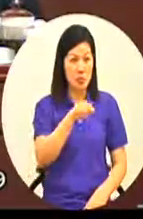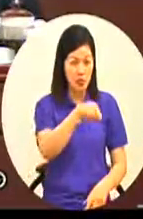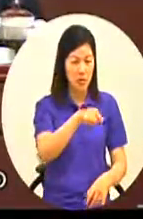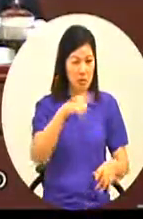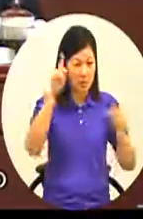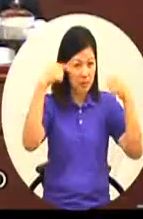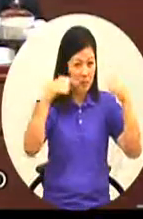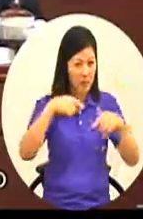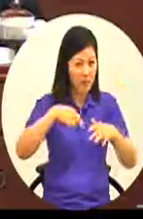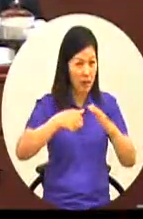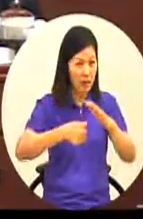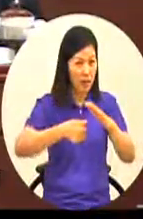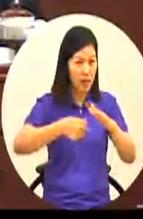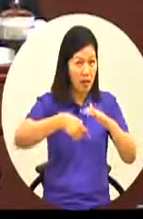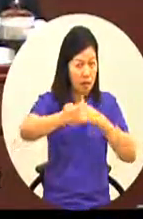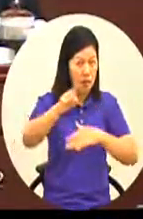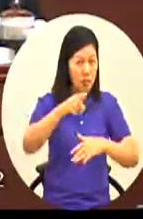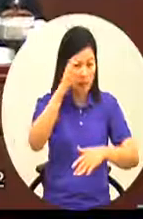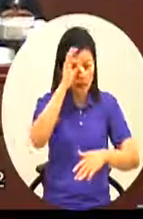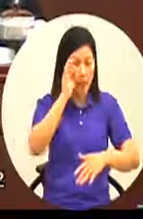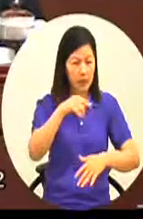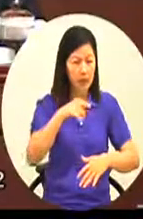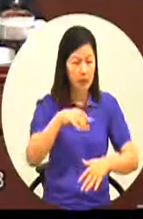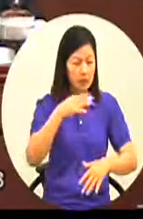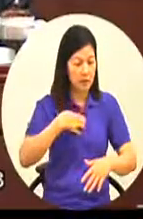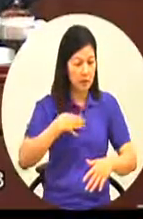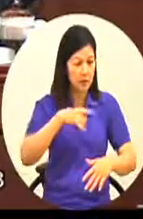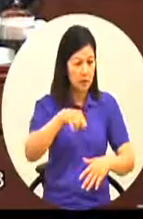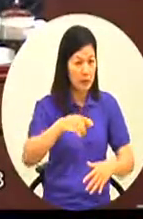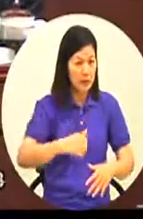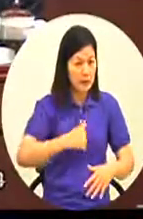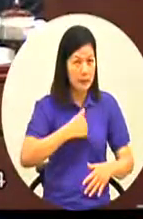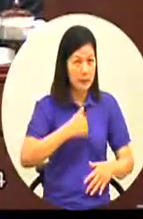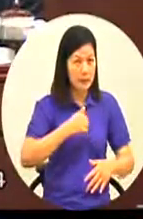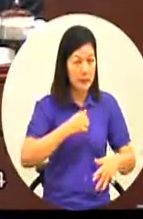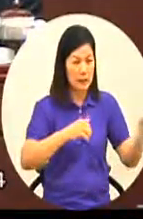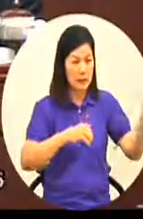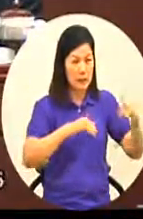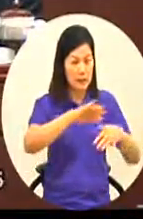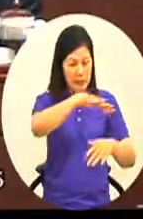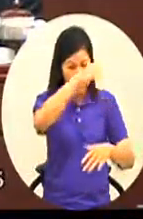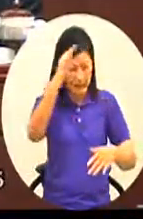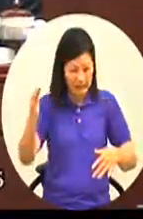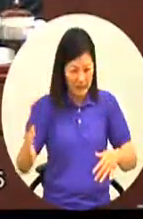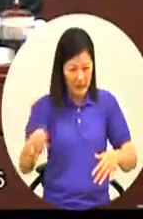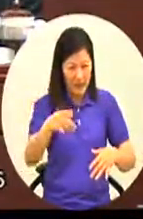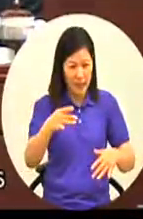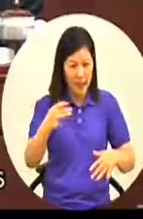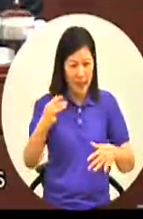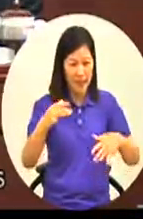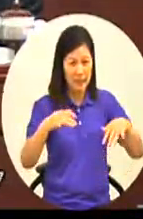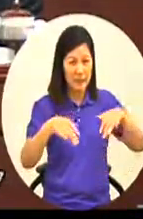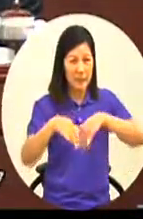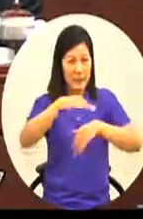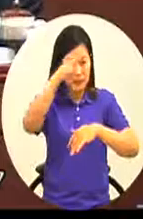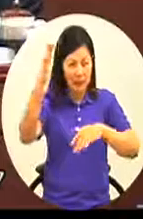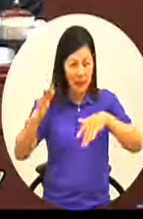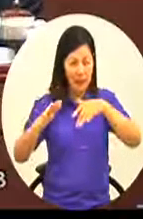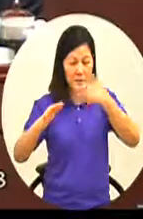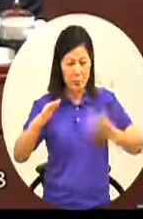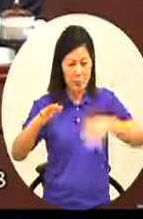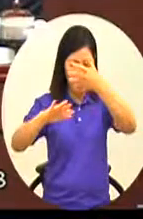个。殡仪馆，我这，所以议员可以了解，他其实一起 Q 规条山的水往下泄流下来的，因为他